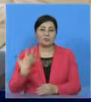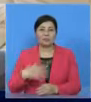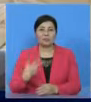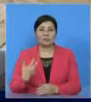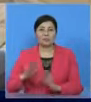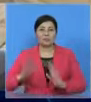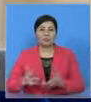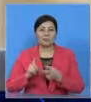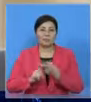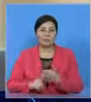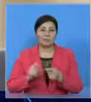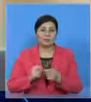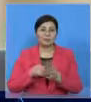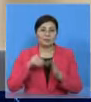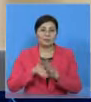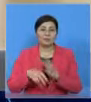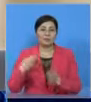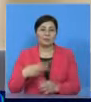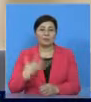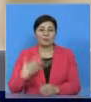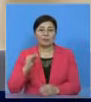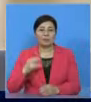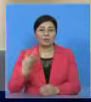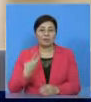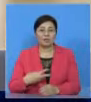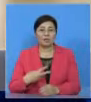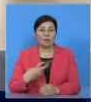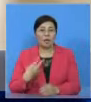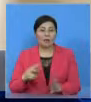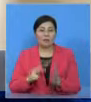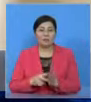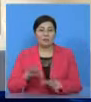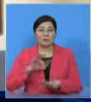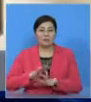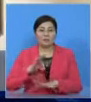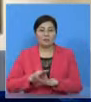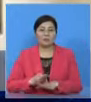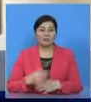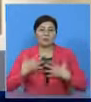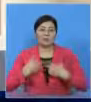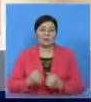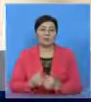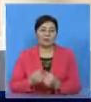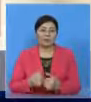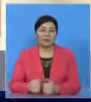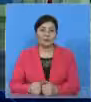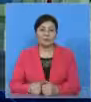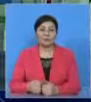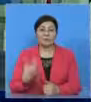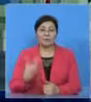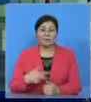453 случая COVID-19, из них 25 428 симптомами заболевания. Выписаны по причине